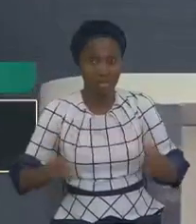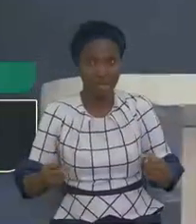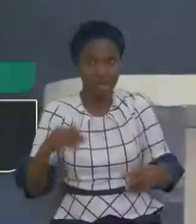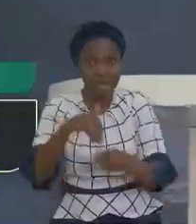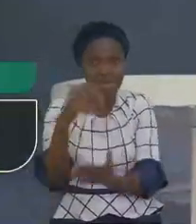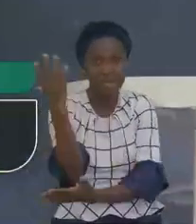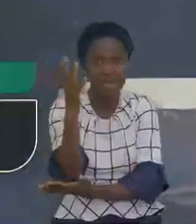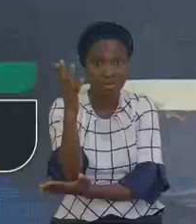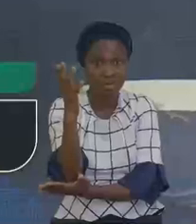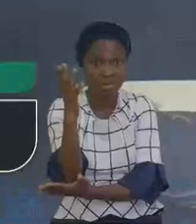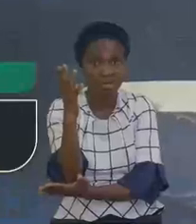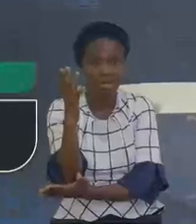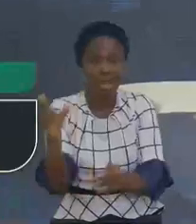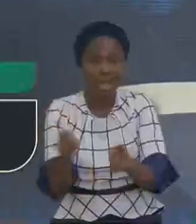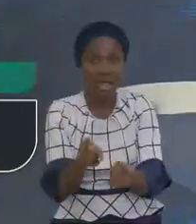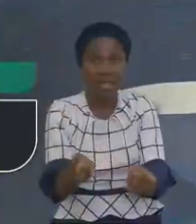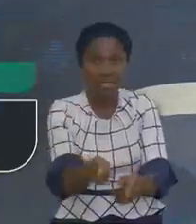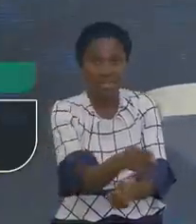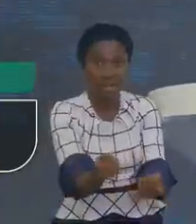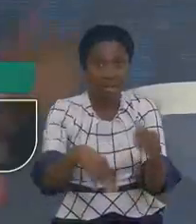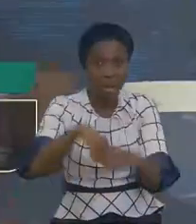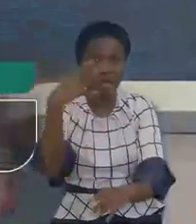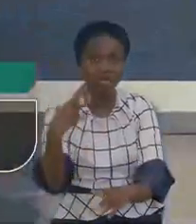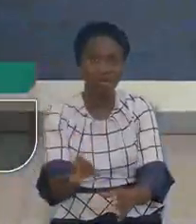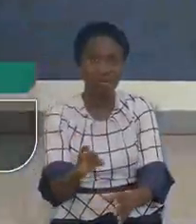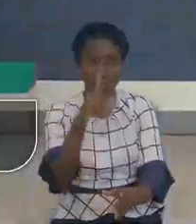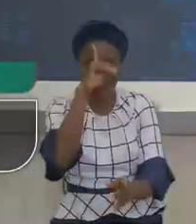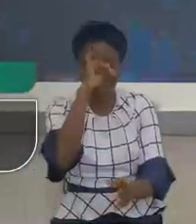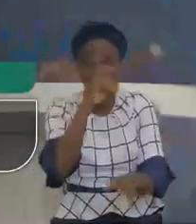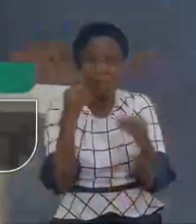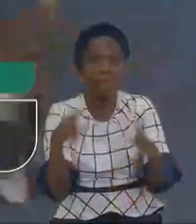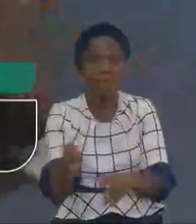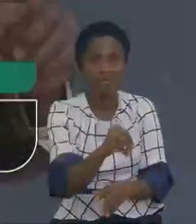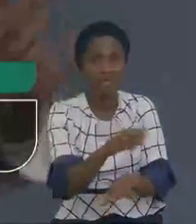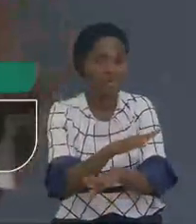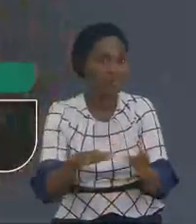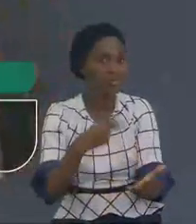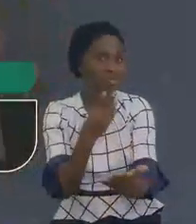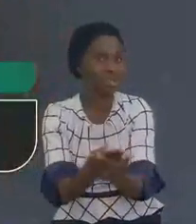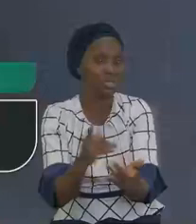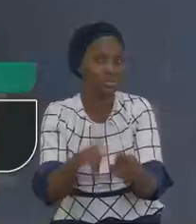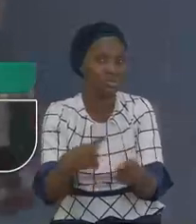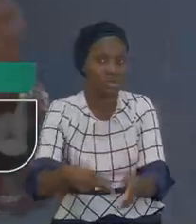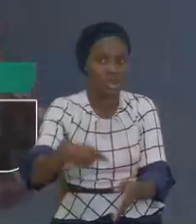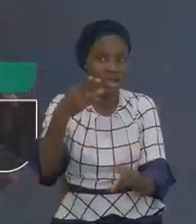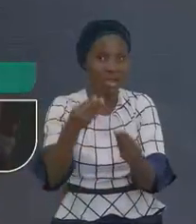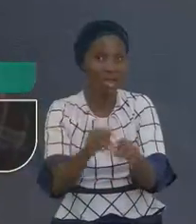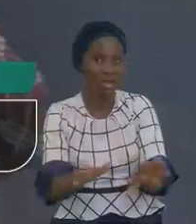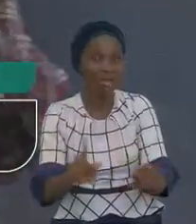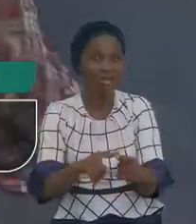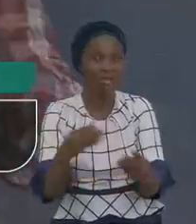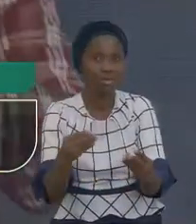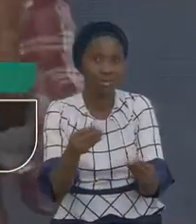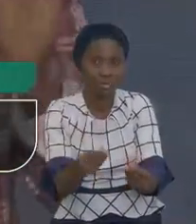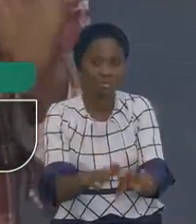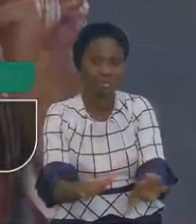plusieurs d'entre eux ne sont pas allés à la terre plus haute, à la terre de Canaan, à la terre promise, parce qu'ils n'avaient